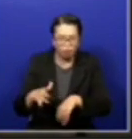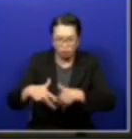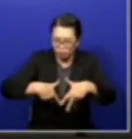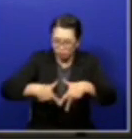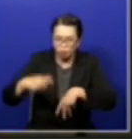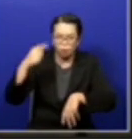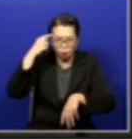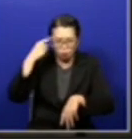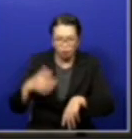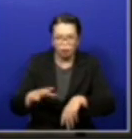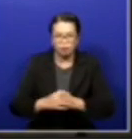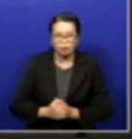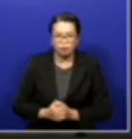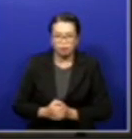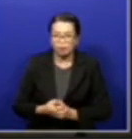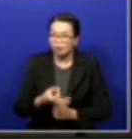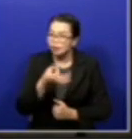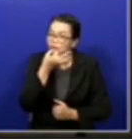มันเป็น